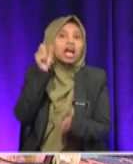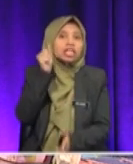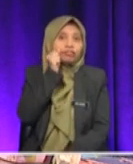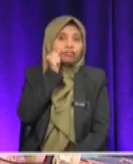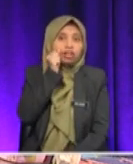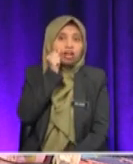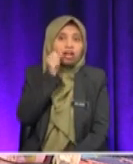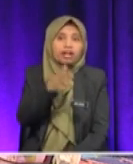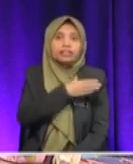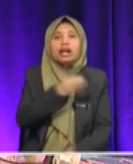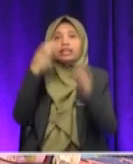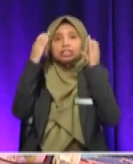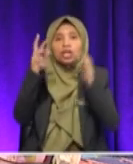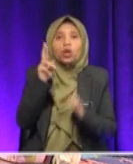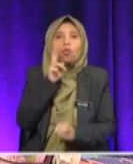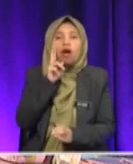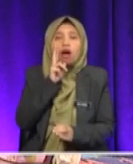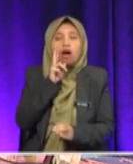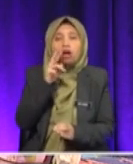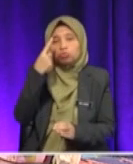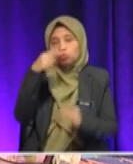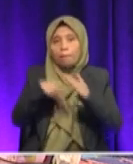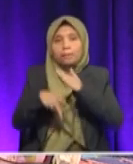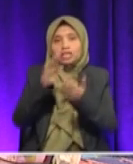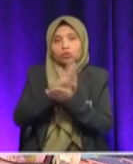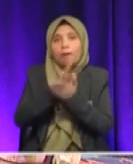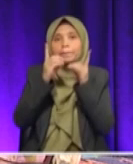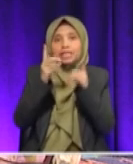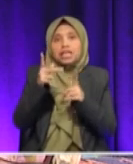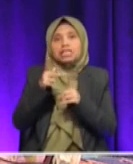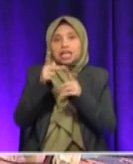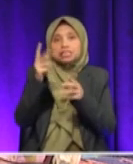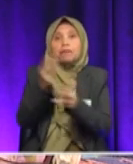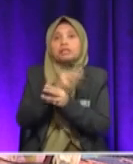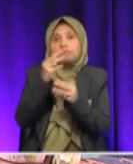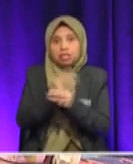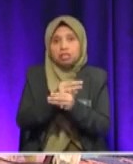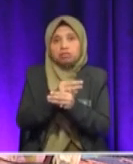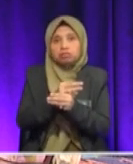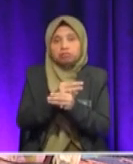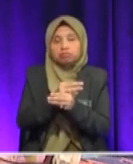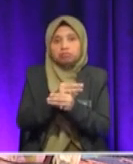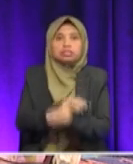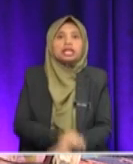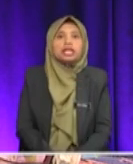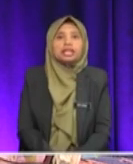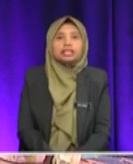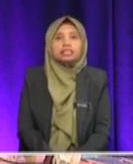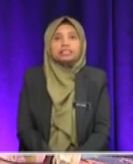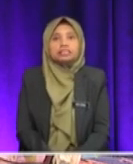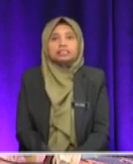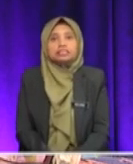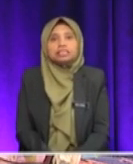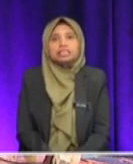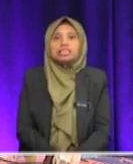dirancangnya di TV CBN pagi slave sekolah Cikgu hmm makan kue tepung blythe jauh itu ke